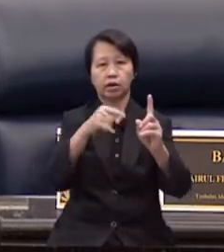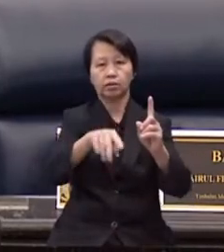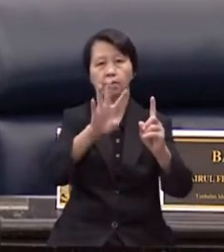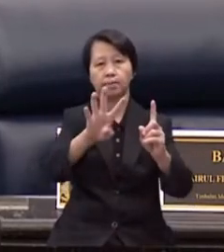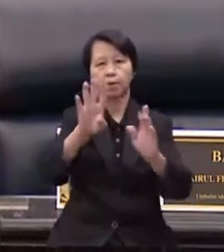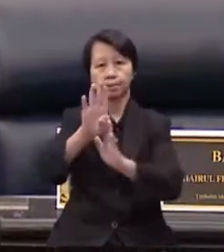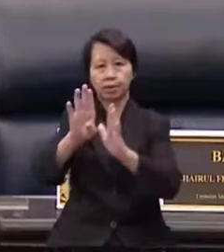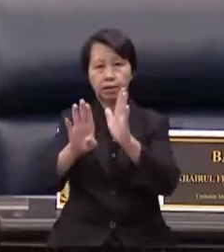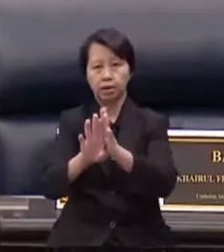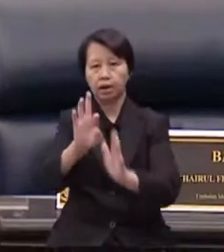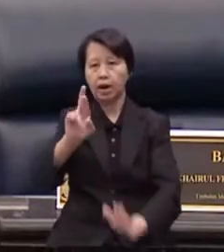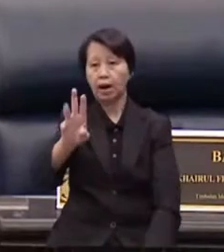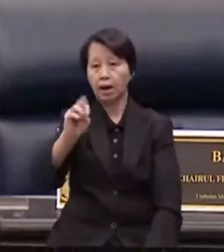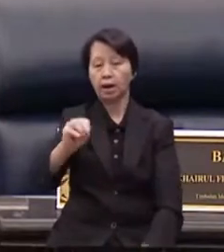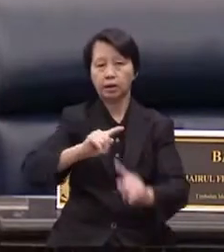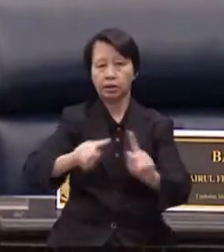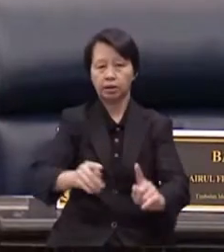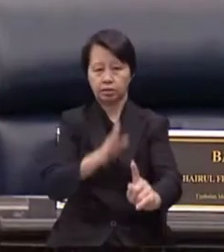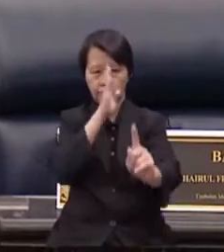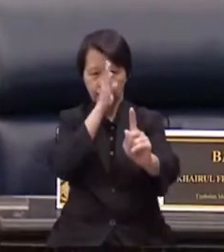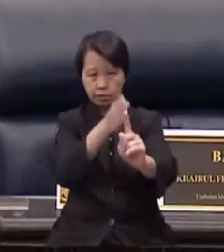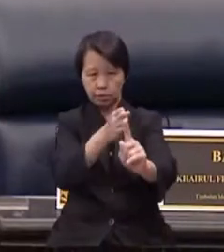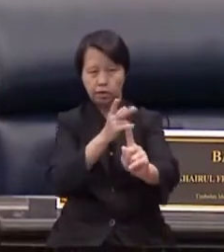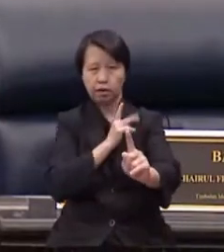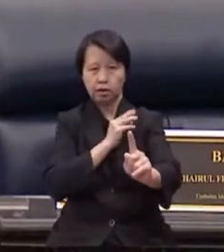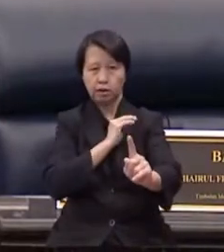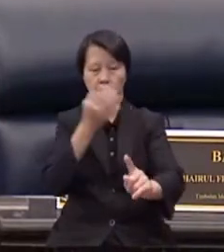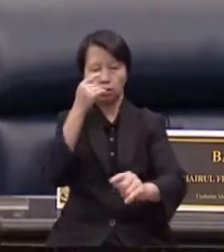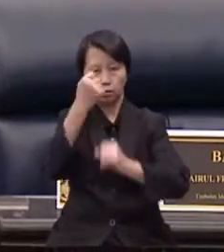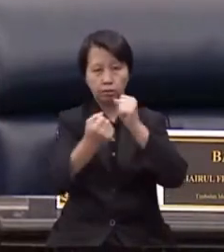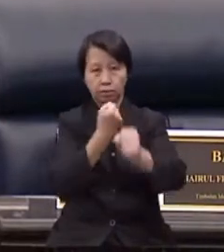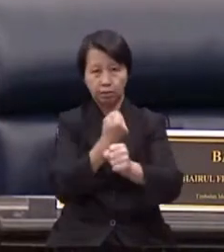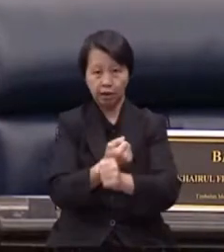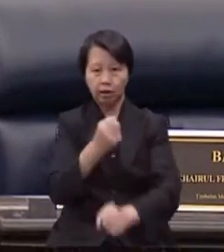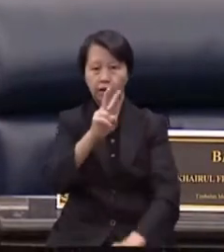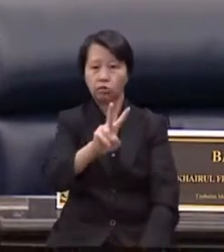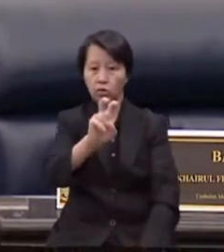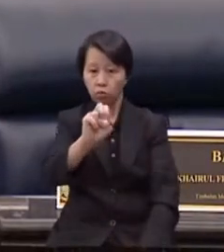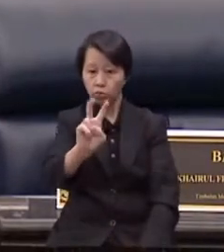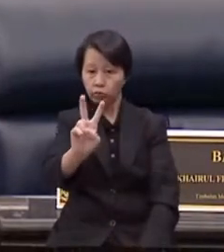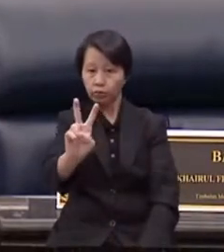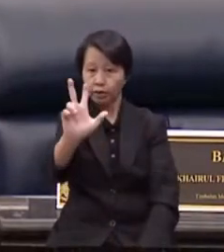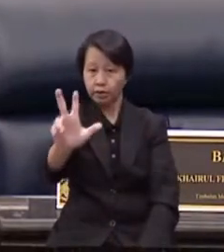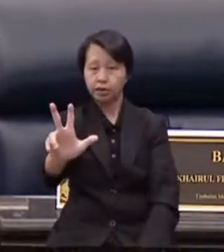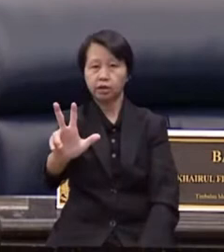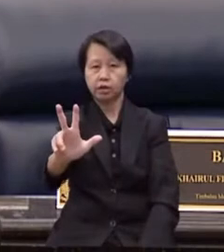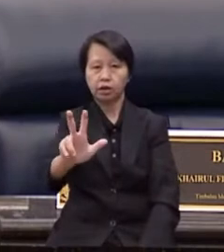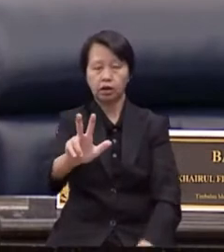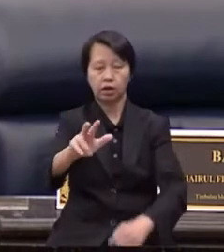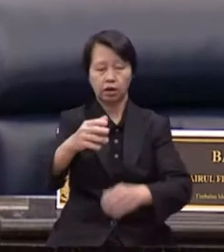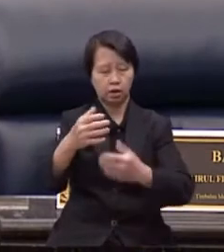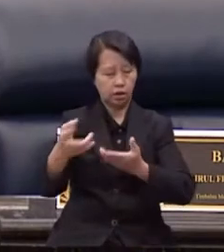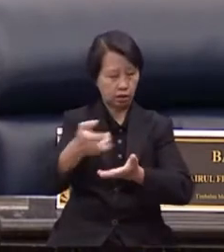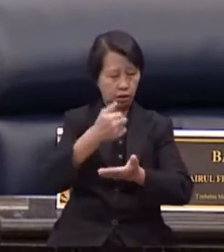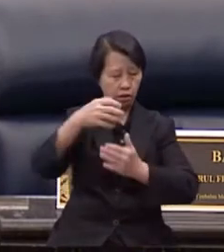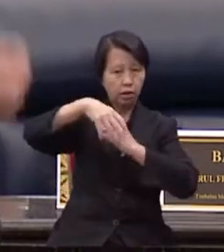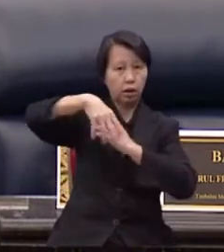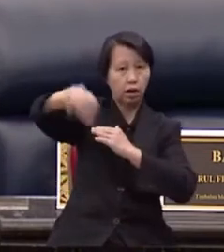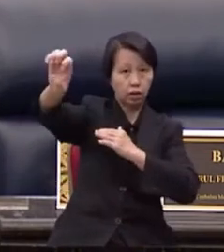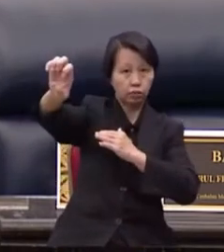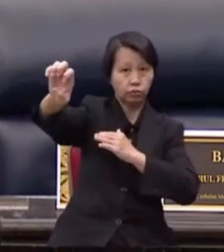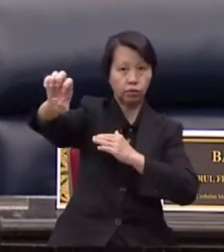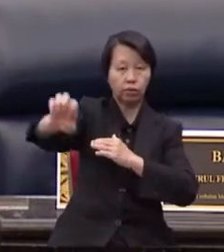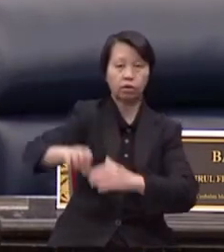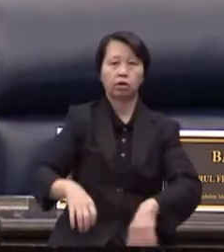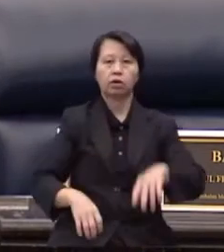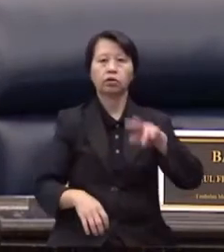kepuluhan 4 billiard tetapi sasaran Kementerian untuklah tahun 223 hasil ekspor digital adalah